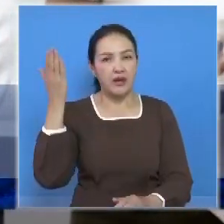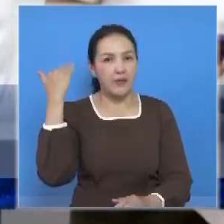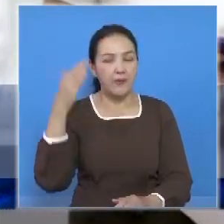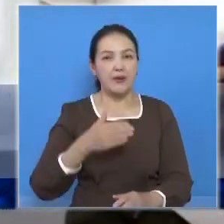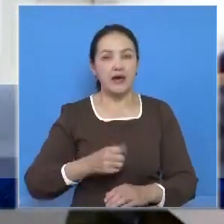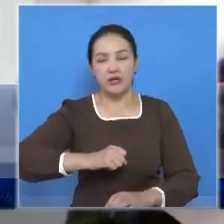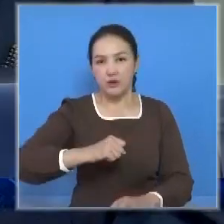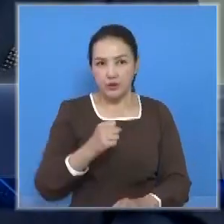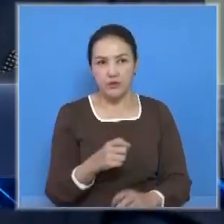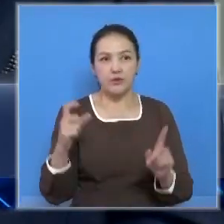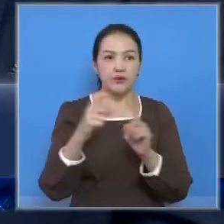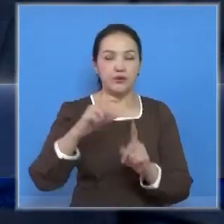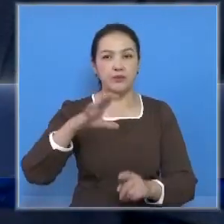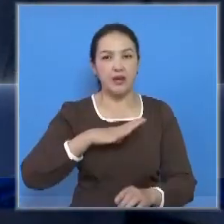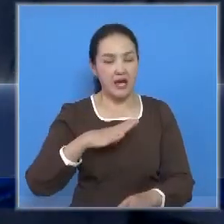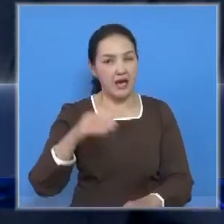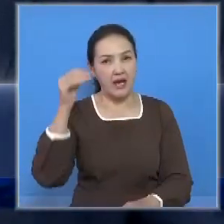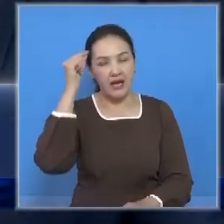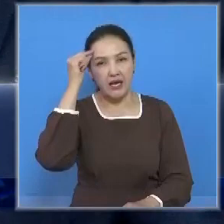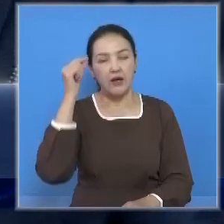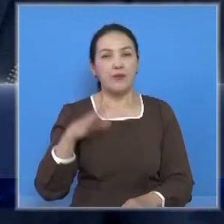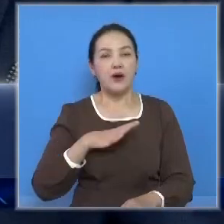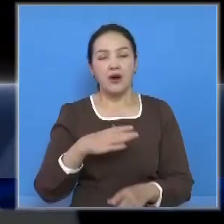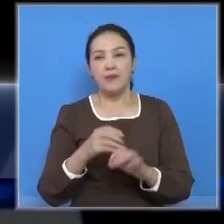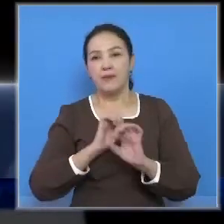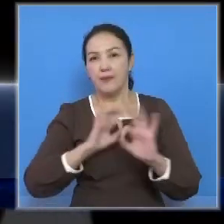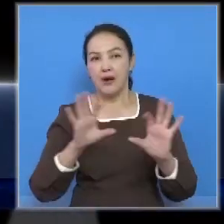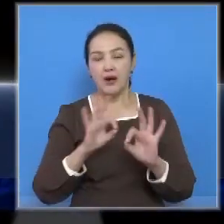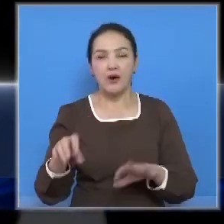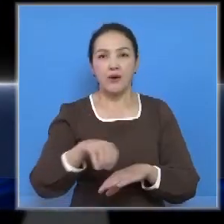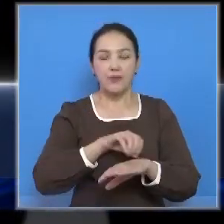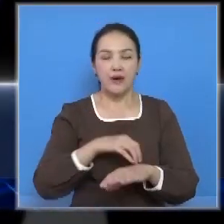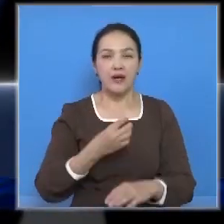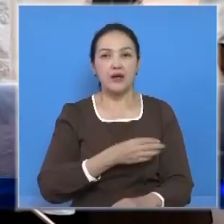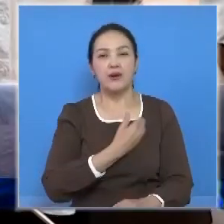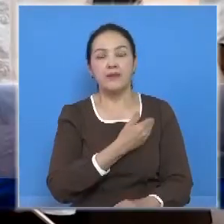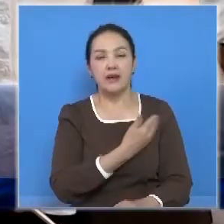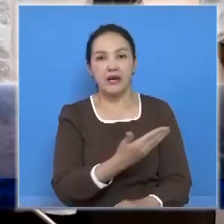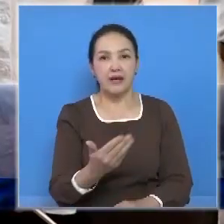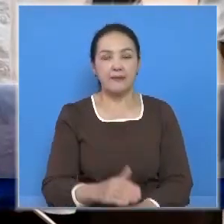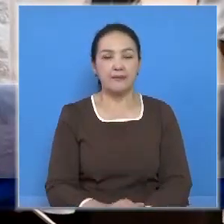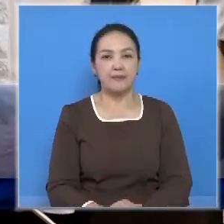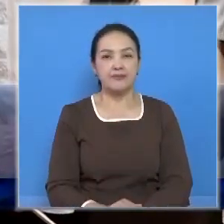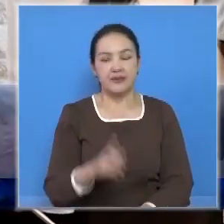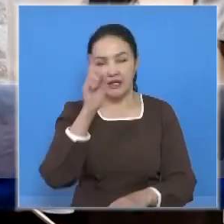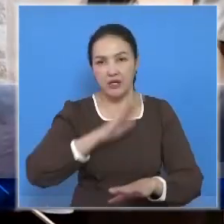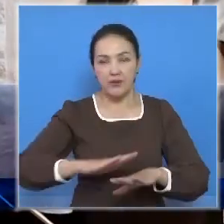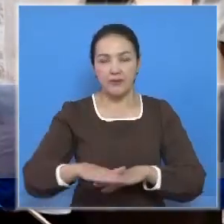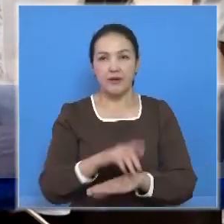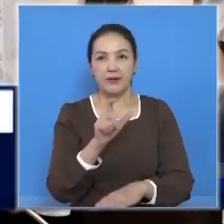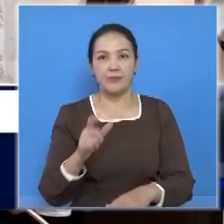бірге жүрген достары сөз сөйледі, естеліктерімен бөлісті. Облыс әкімі де ізгі тілегін жолдады. Орта Азияның мемлекеттерінің адамдары